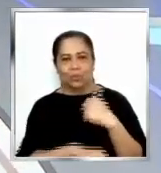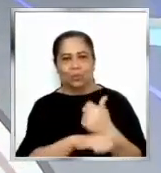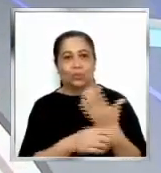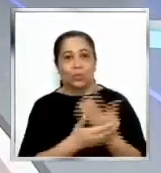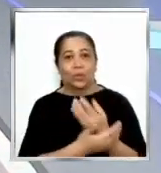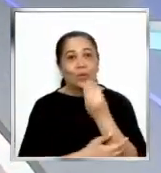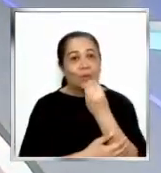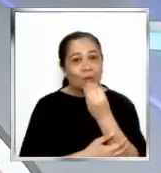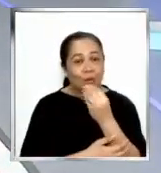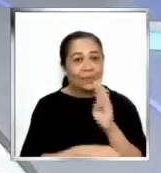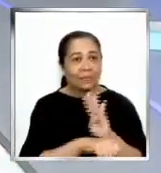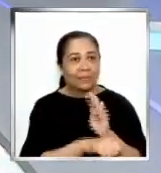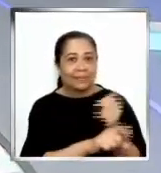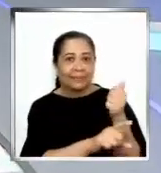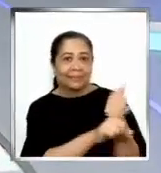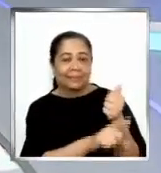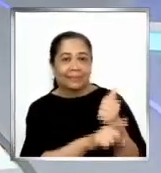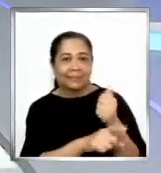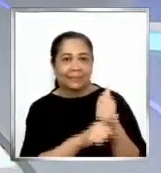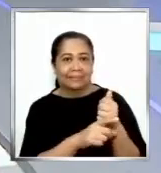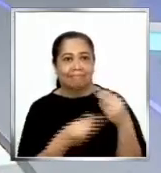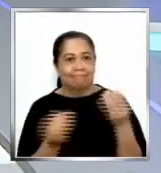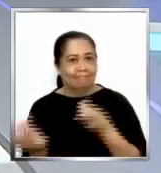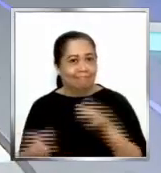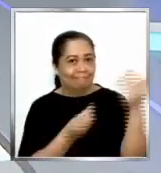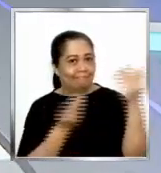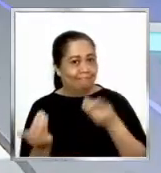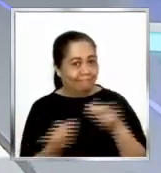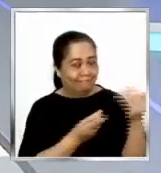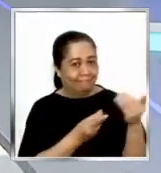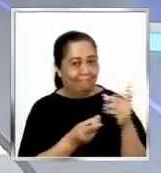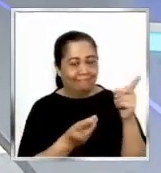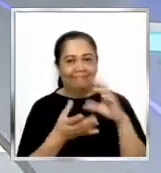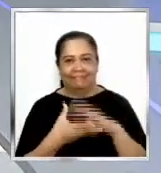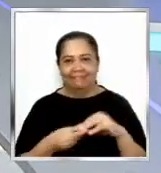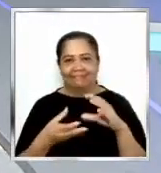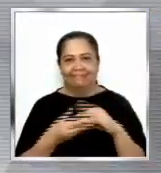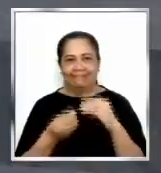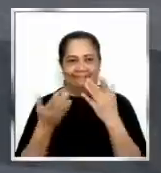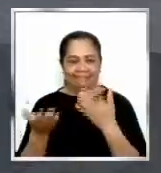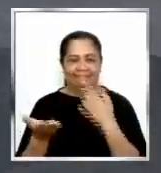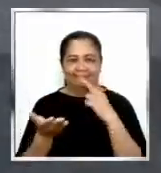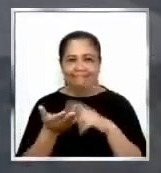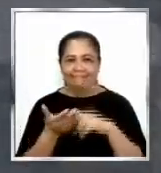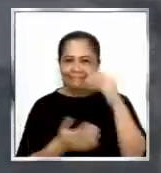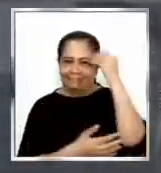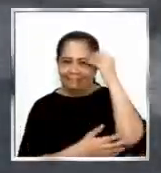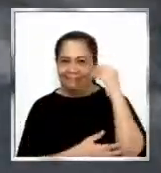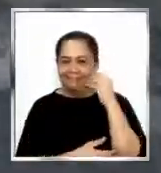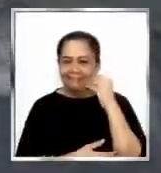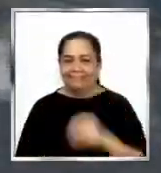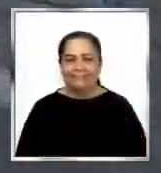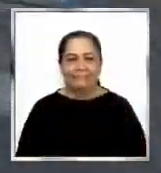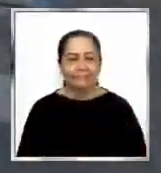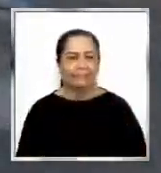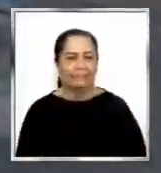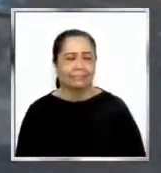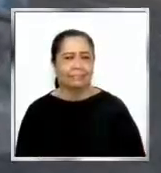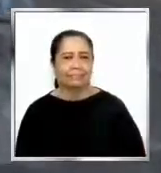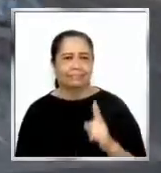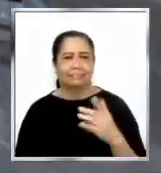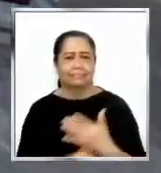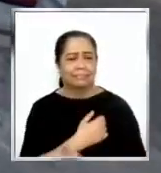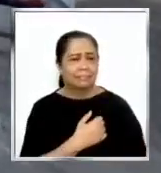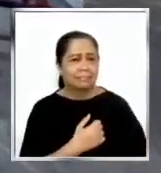at siya pa mismo ang taga-deliver. Ang kanyang kwento, tinutukan ni Oscar Oida. Isang bayan,